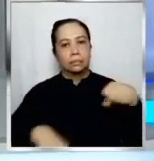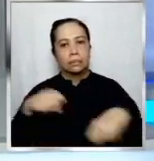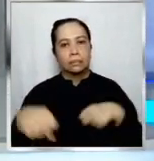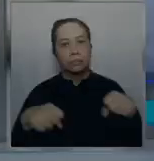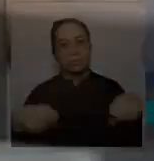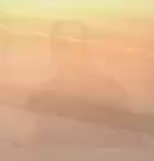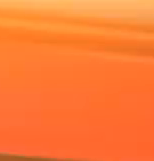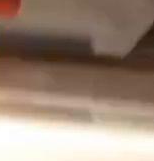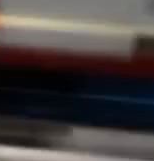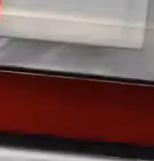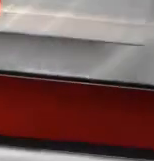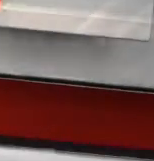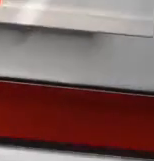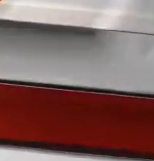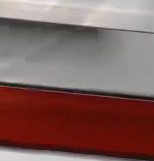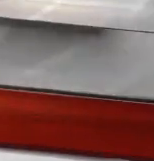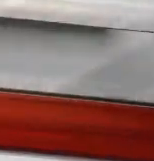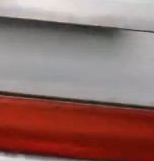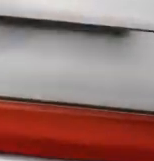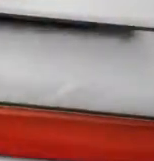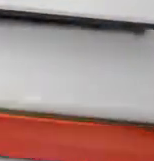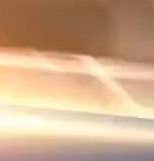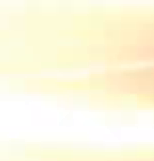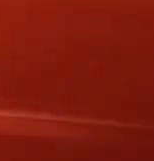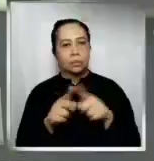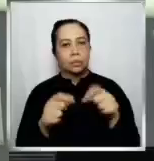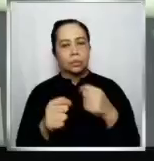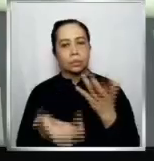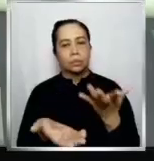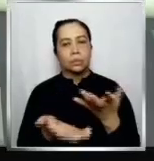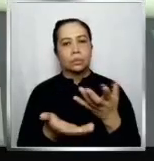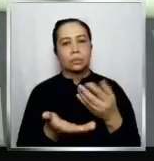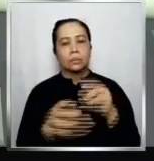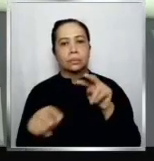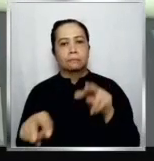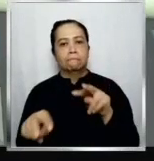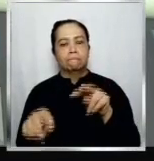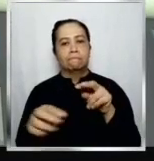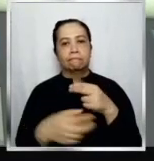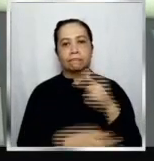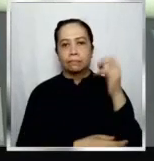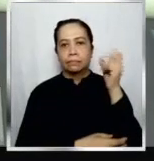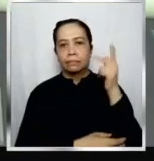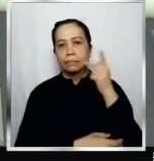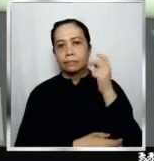si Katrina Son na nakabantay rin sa traffic sa bandang Rizal. Katrina, kumusta dyan?